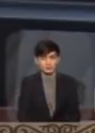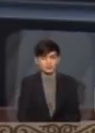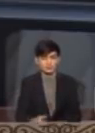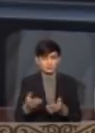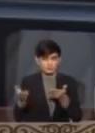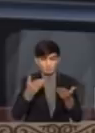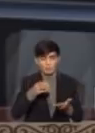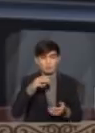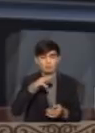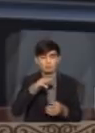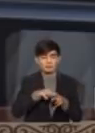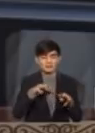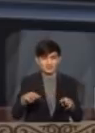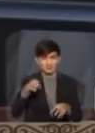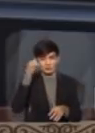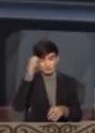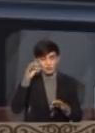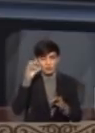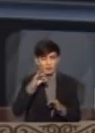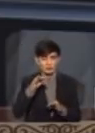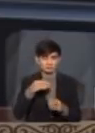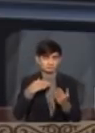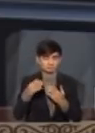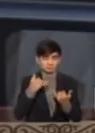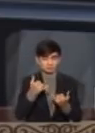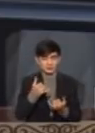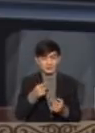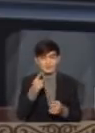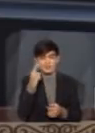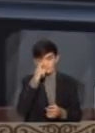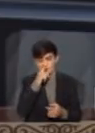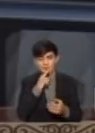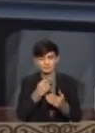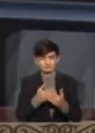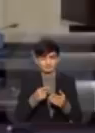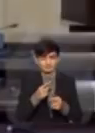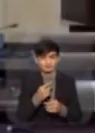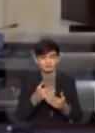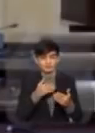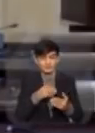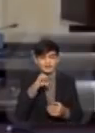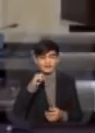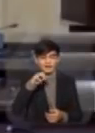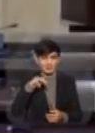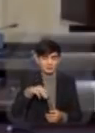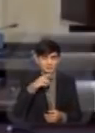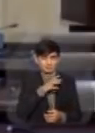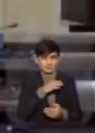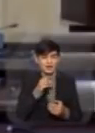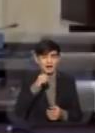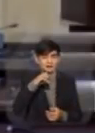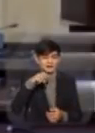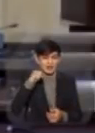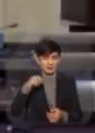Пригласите министра образования и науки на правительственный час сюда. Бір ай бұрын сенат төрағасының өзі осылай деп, бүгін Асхат Аймағамбетов